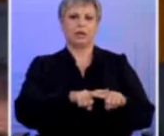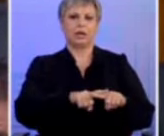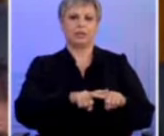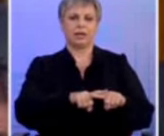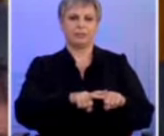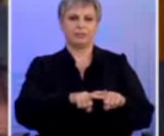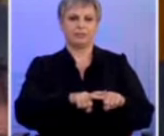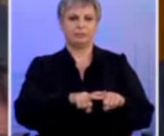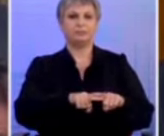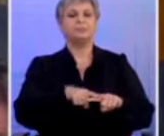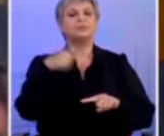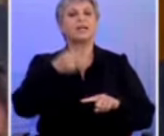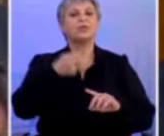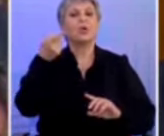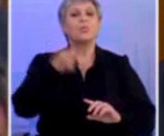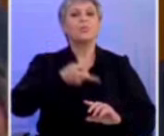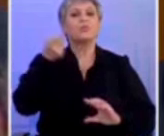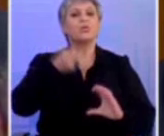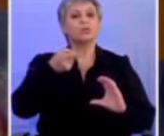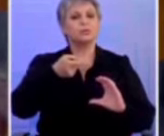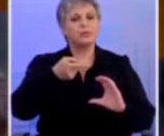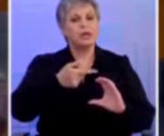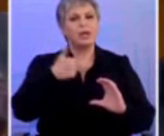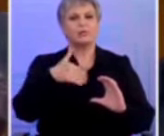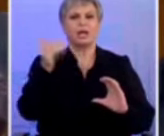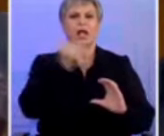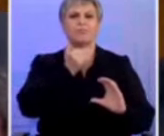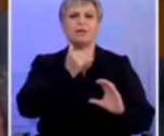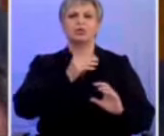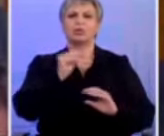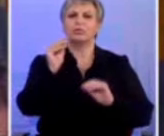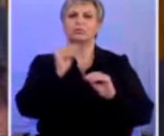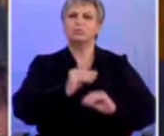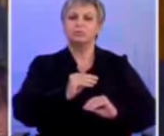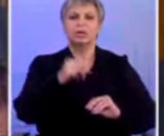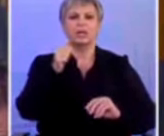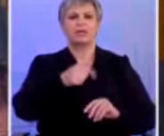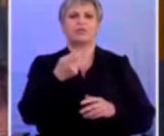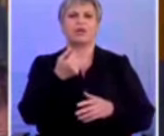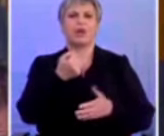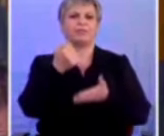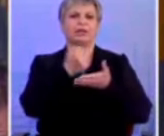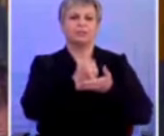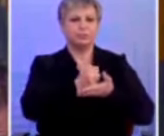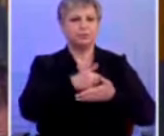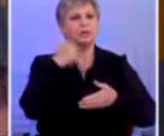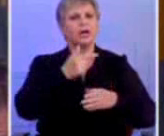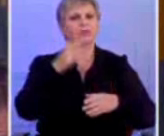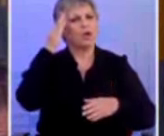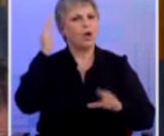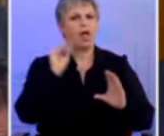ένα μεγάλο μέρος εξ αυτών θα είναι εμπροστοβαρείς, άμεσες επενδύσεις. Αλλά θέλω να σας πω και νομίζω θα συμφωνήσετε μαζί